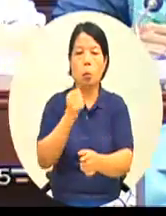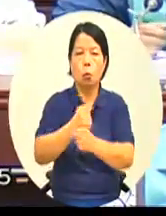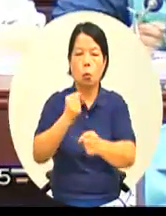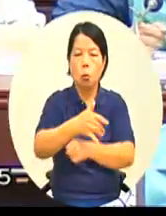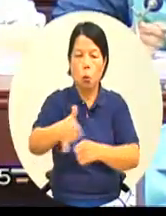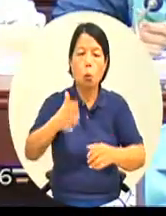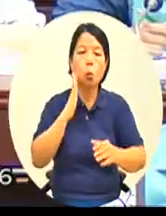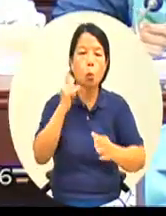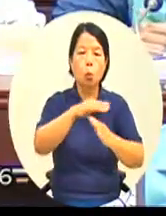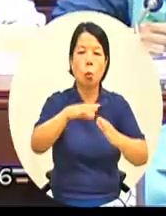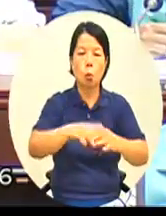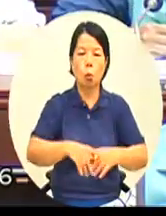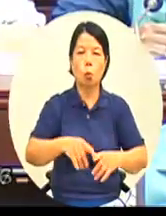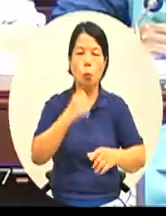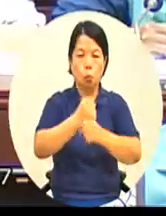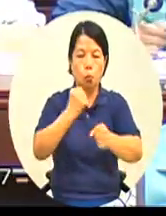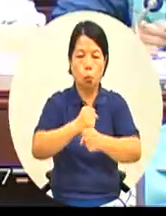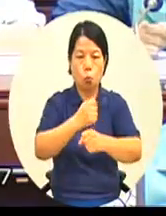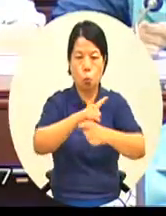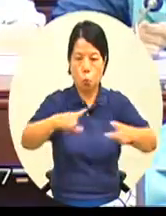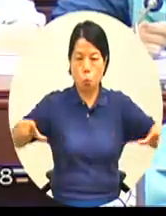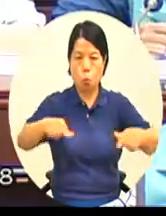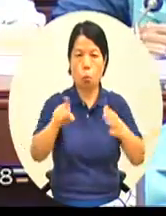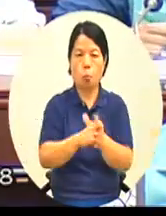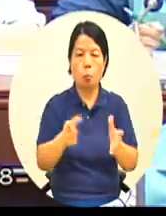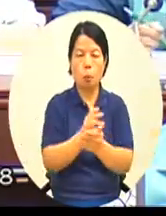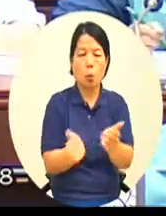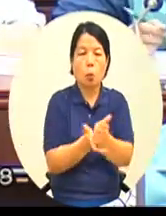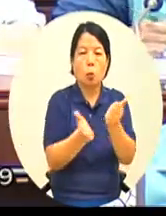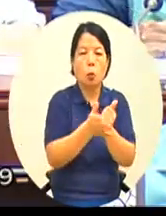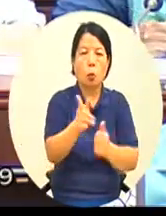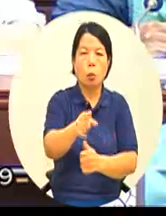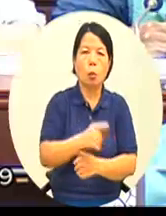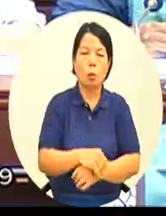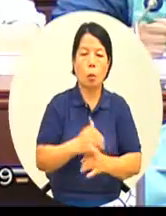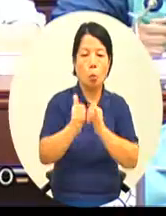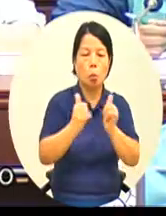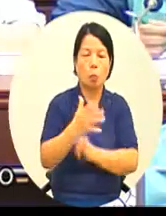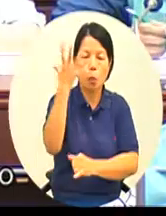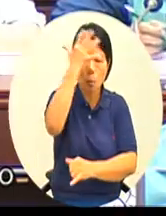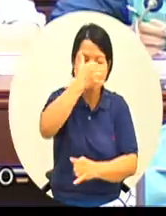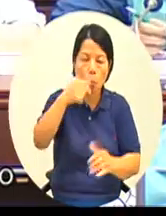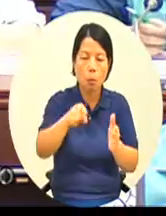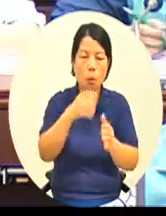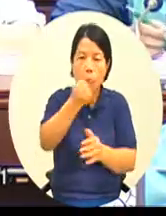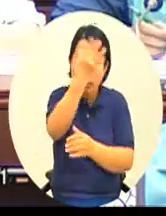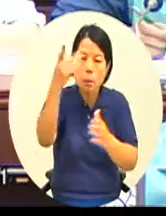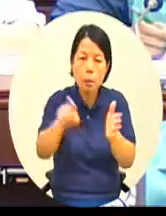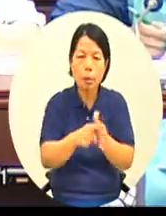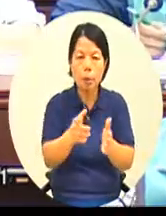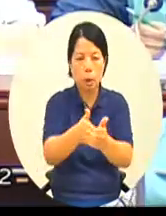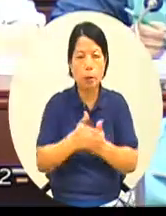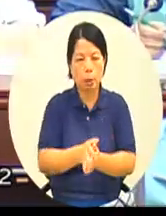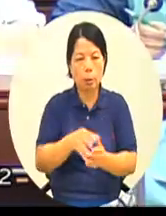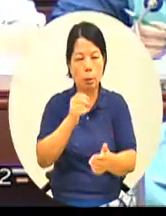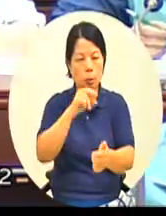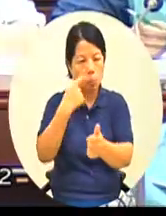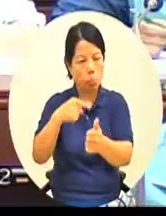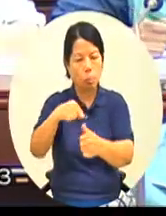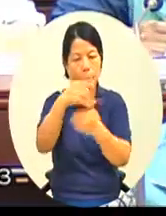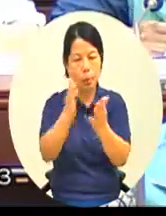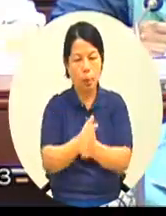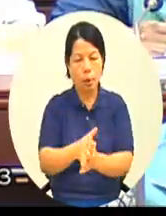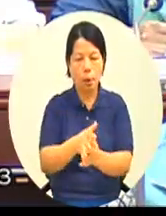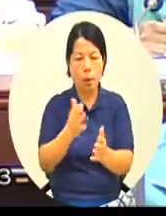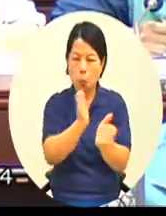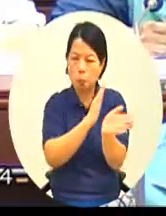然后但是也要鼓励市民朋友，可能在年轻的时候，他就要对他的老化有做准备，而且我们要培养使用者付费的这